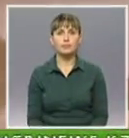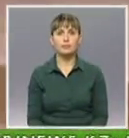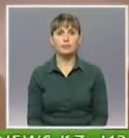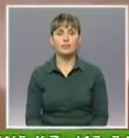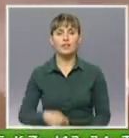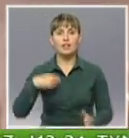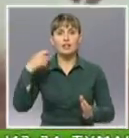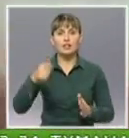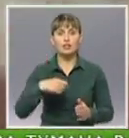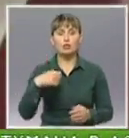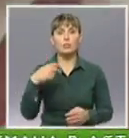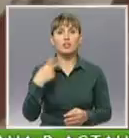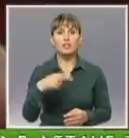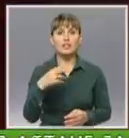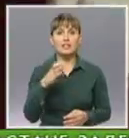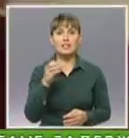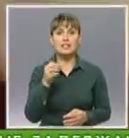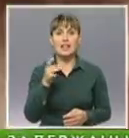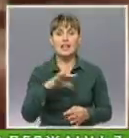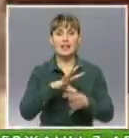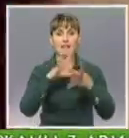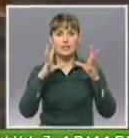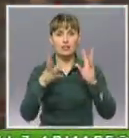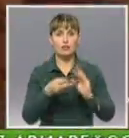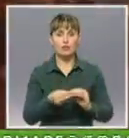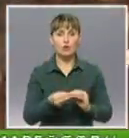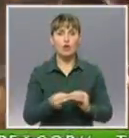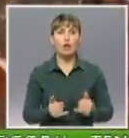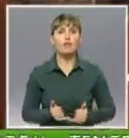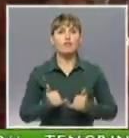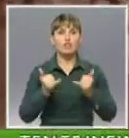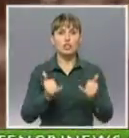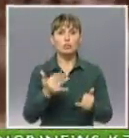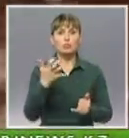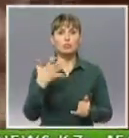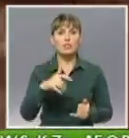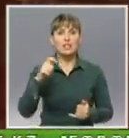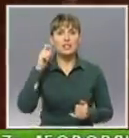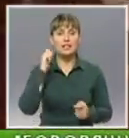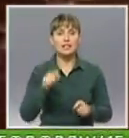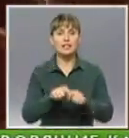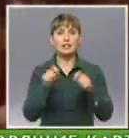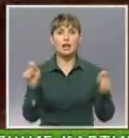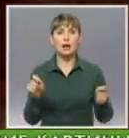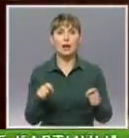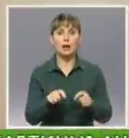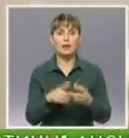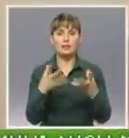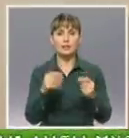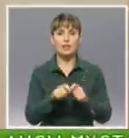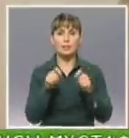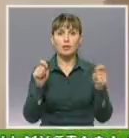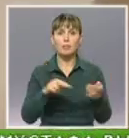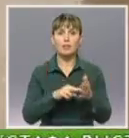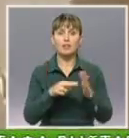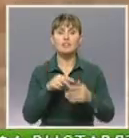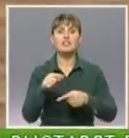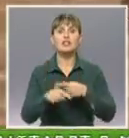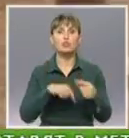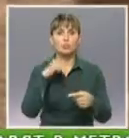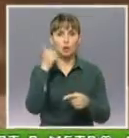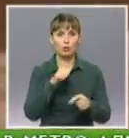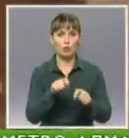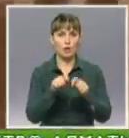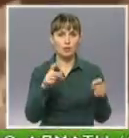Съемки 20-серийной эпопеи о казахском ханстве в рамках празднования 550-летия со дня его образования планируется начать уже в начале следующего года.